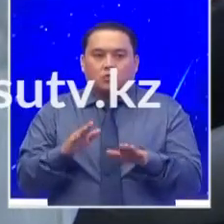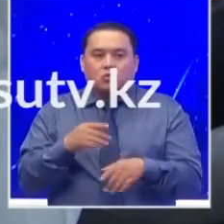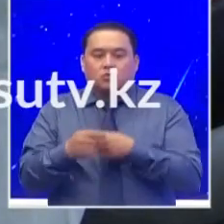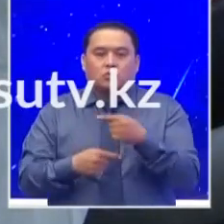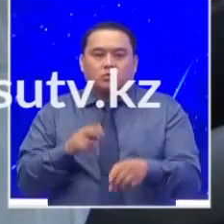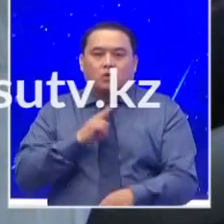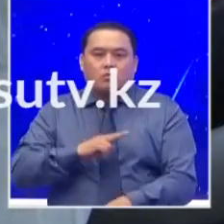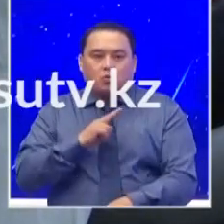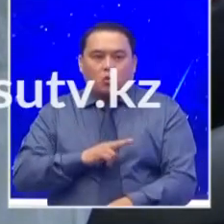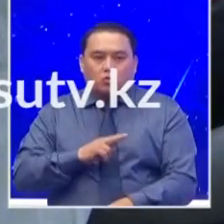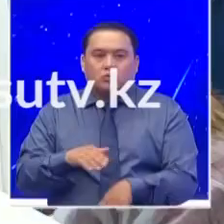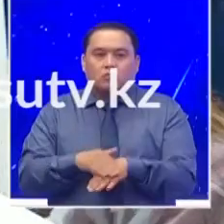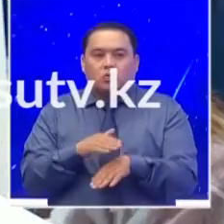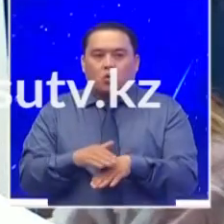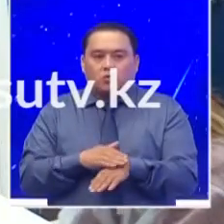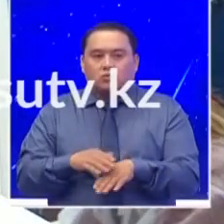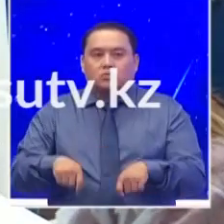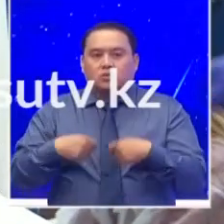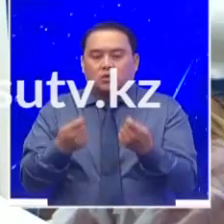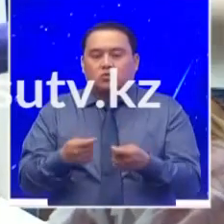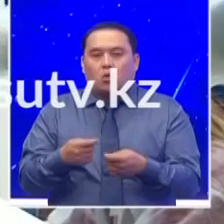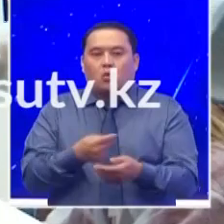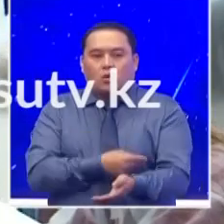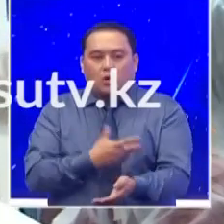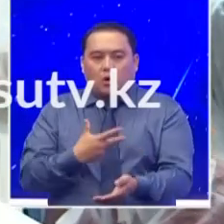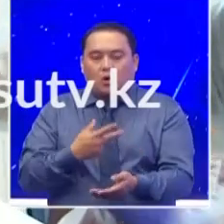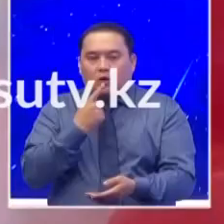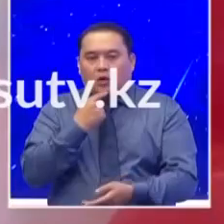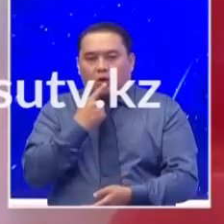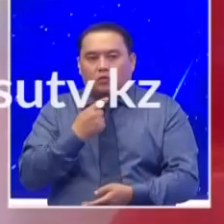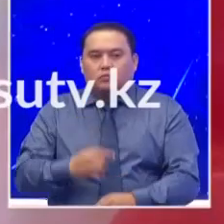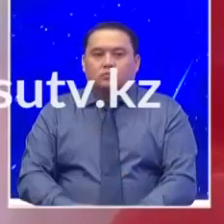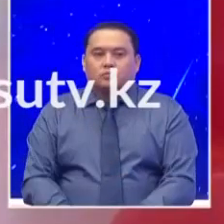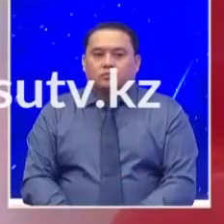свою работу, но и став добровольцами на сдачу крови. Так сказать, не в службу,